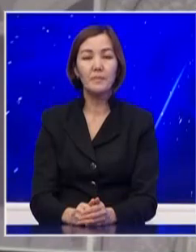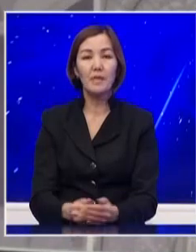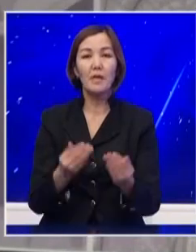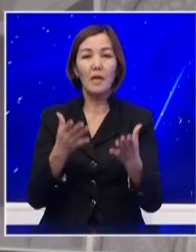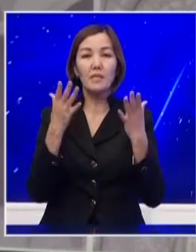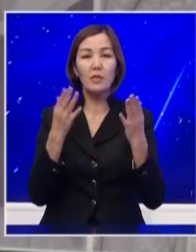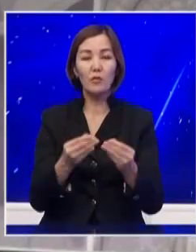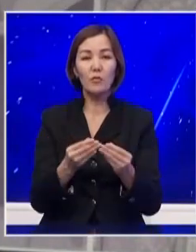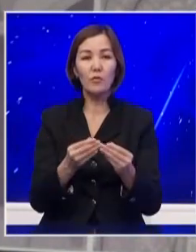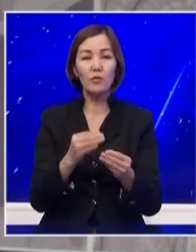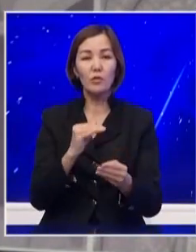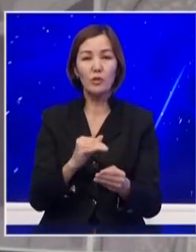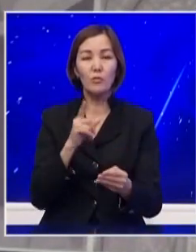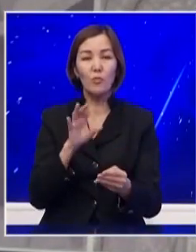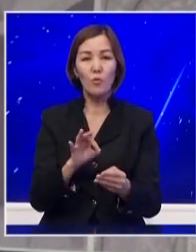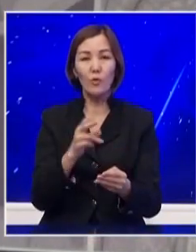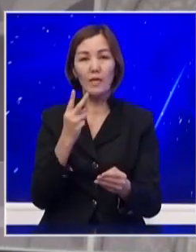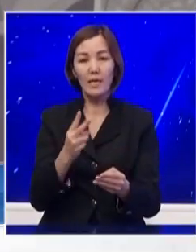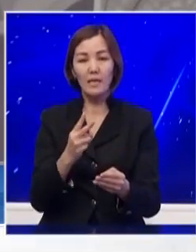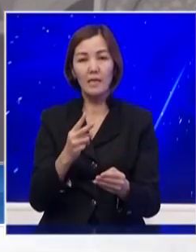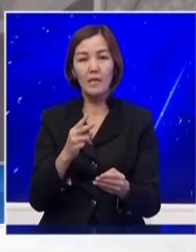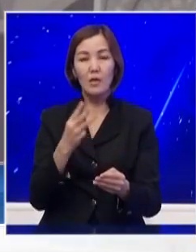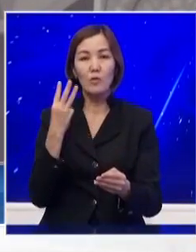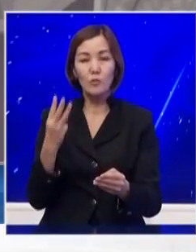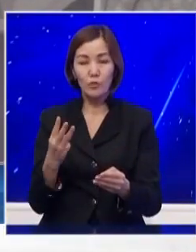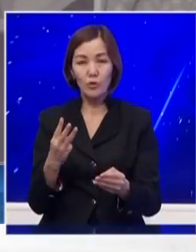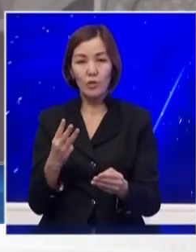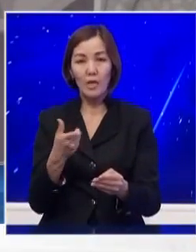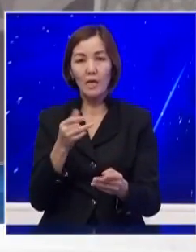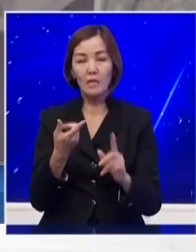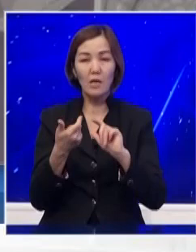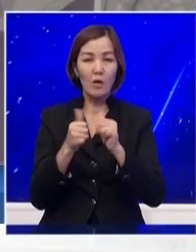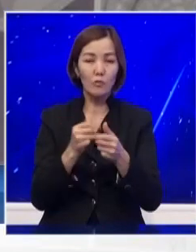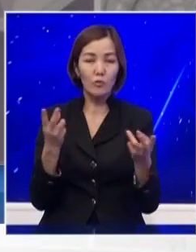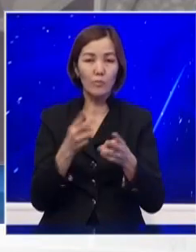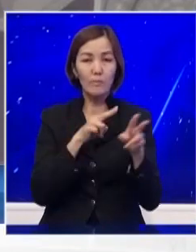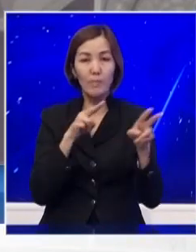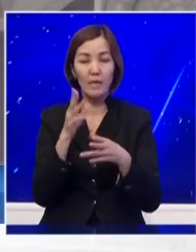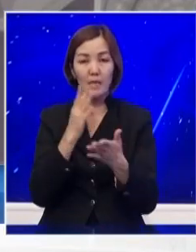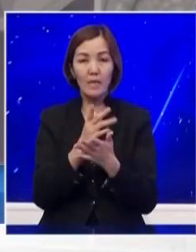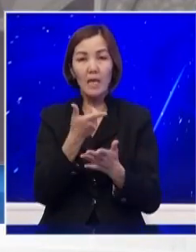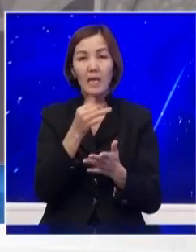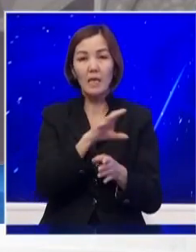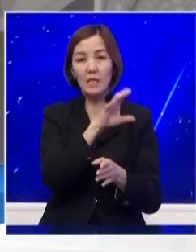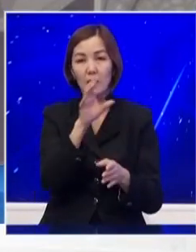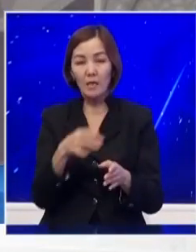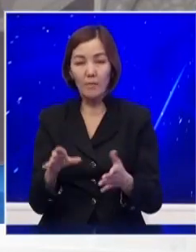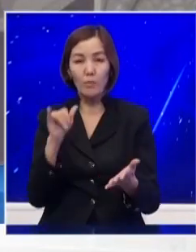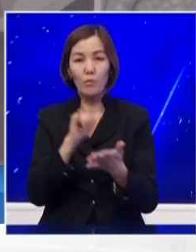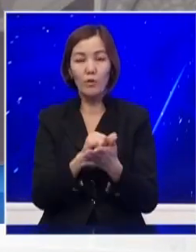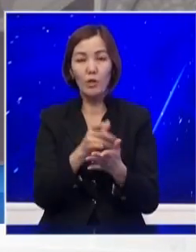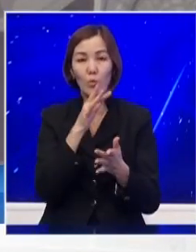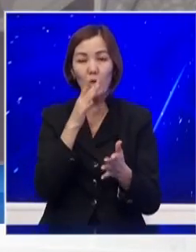Қазіргі таңда ЖО-2 мен ЖО-3-ті газға көшіруді біздің бақылауымызда. Ол үшін газ құбырын тарту жұмысын уақытылы жасау